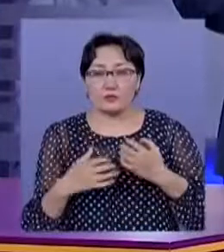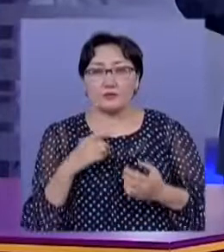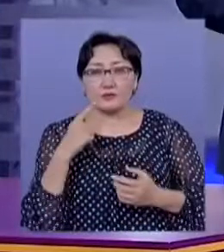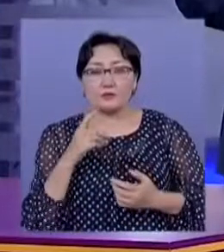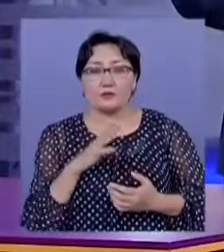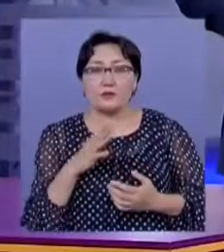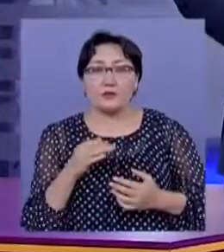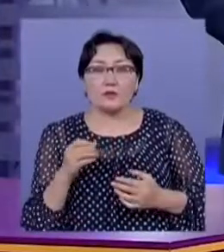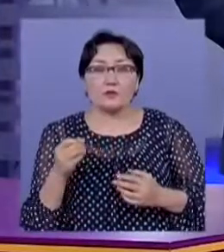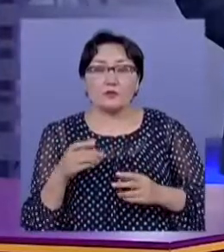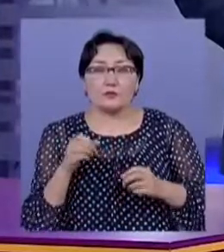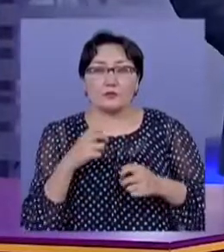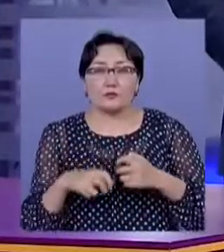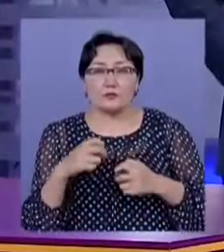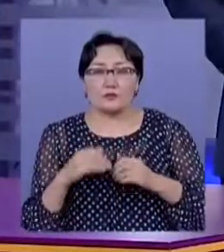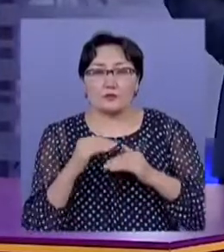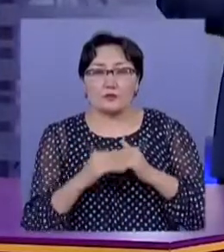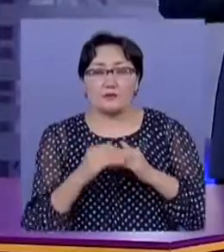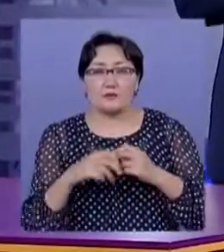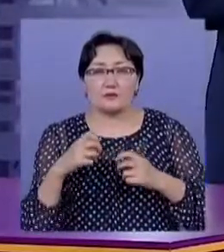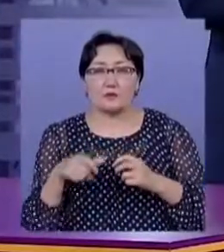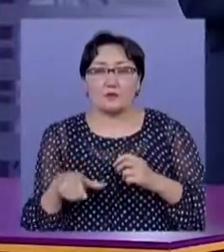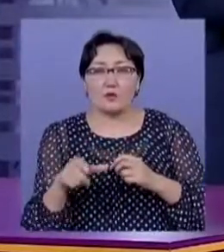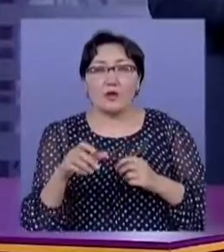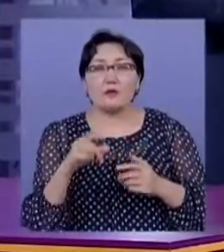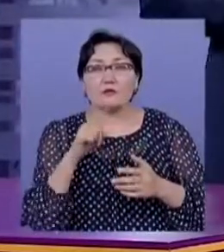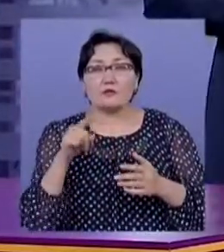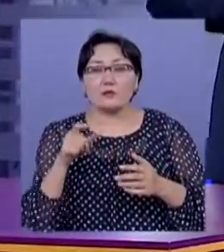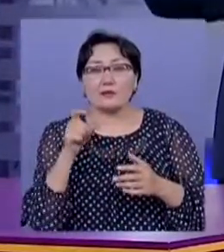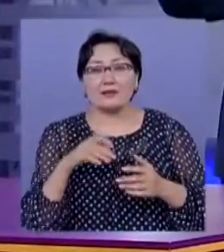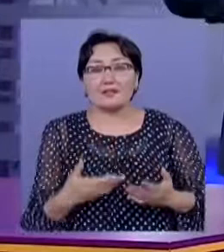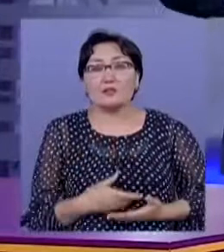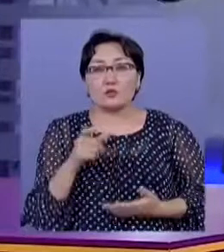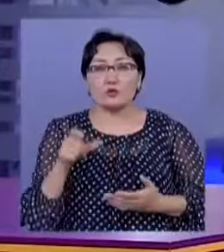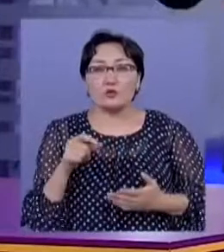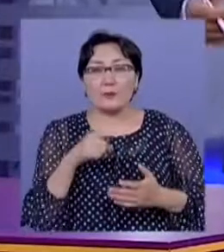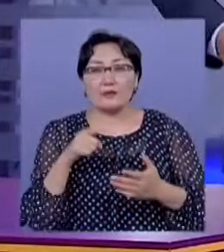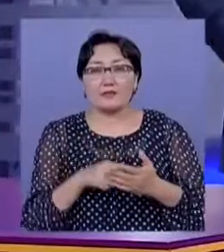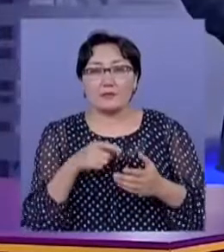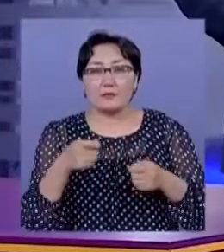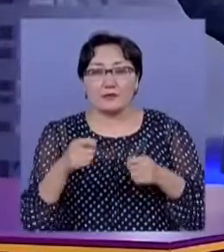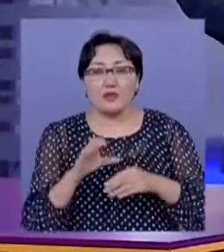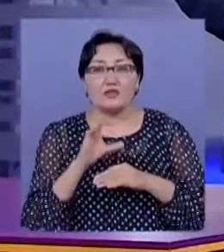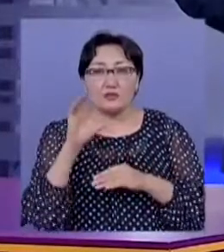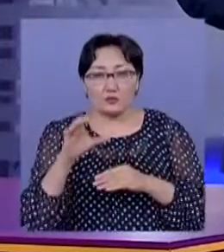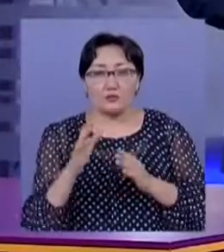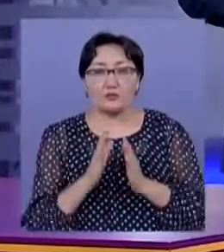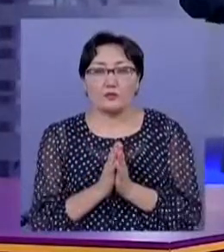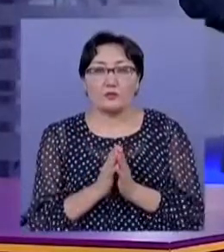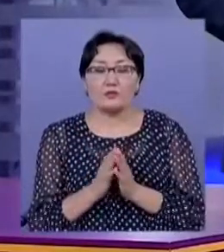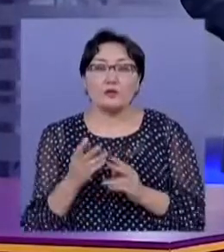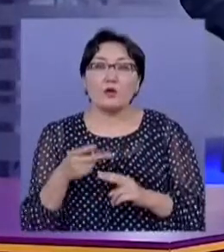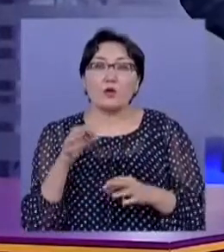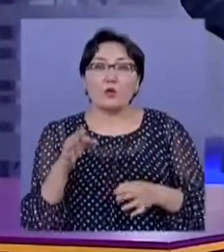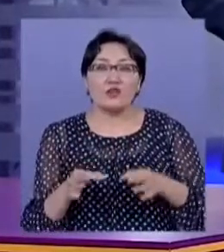дейді. Бүлінген асфальттың суретін арнамыздың WhatsApp нөміріне қала тұрғыны жолдап, мәселені билікке жеткізуді сұрады. Сонымен